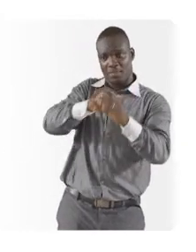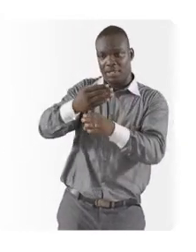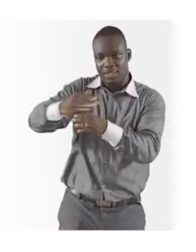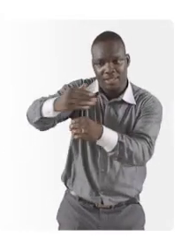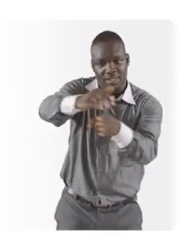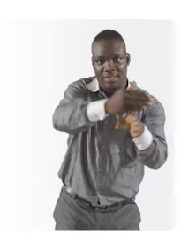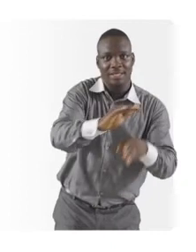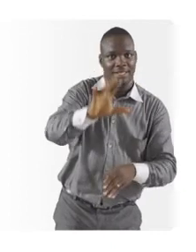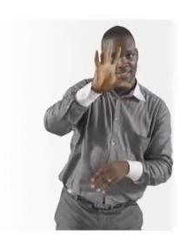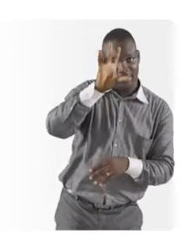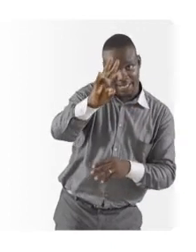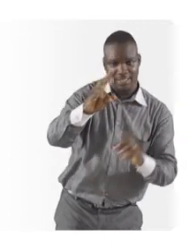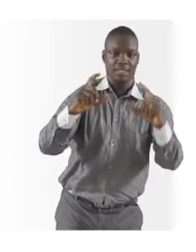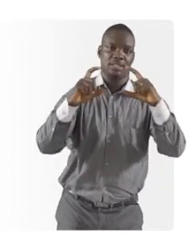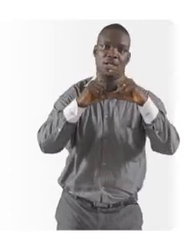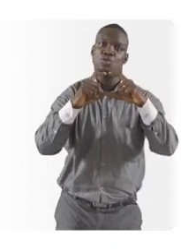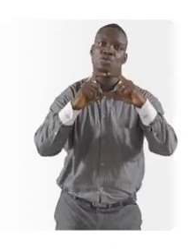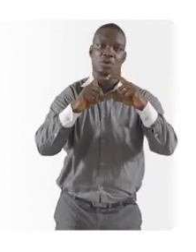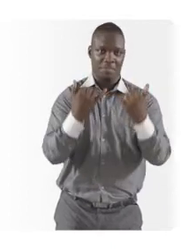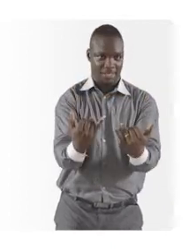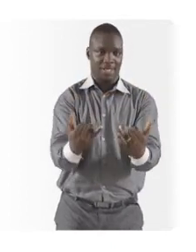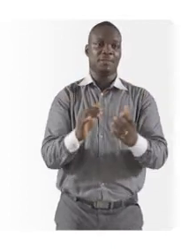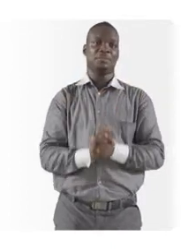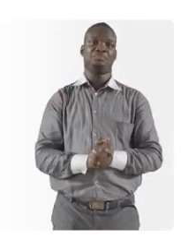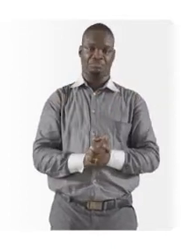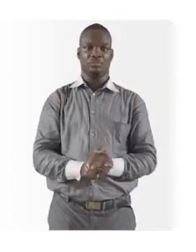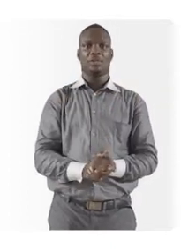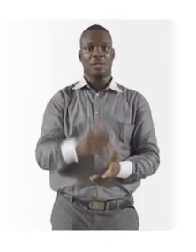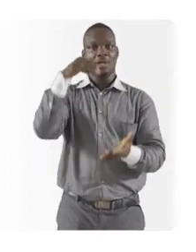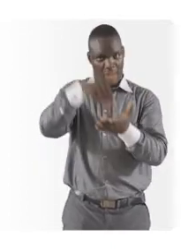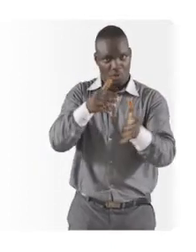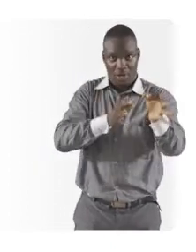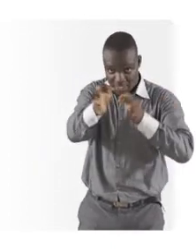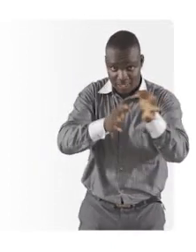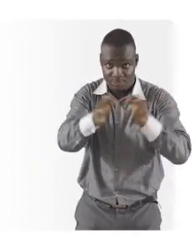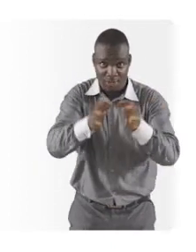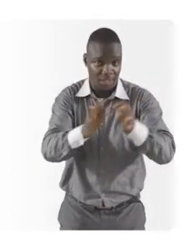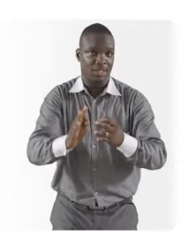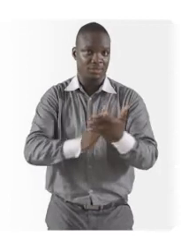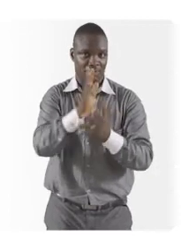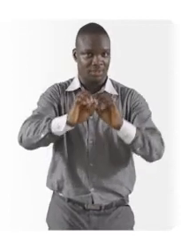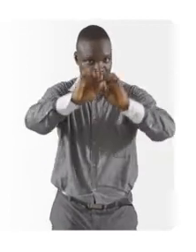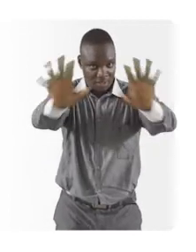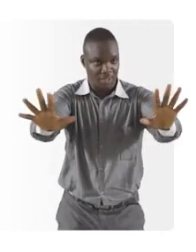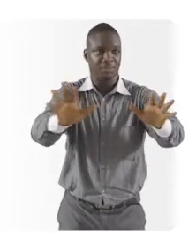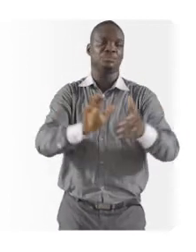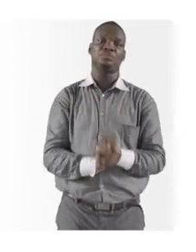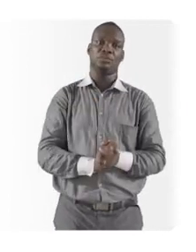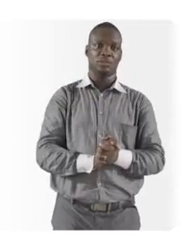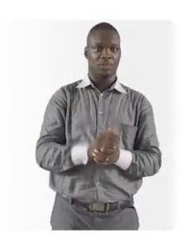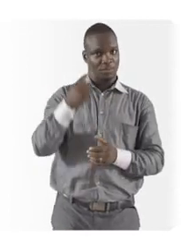cellules, comme suit. Donc, nous allons reprendre tout ce que nous avons dit de manière bien claire afin que vous